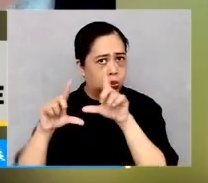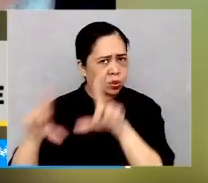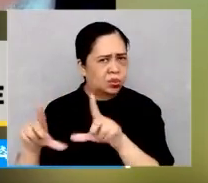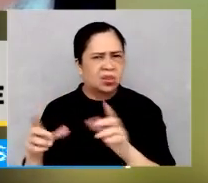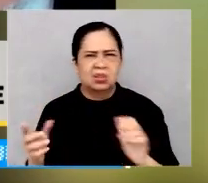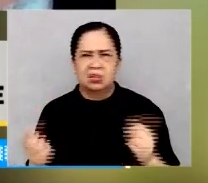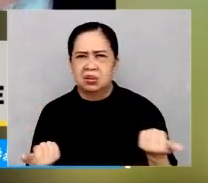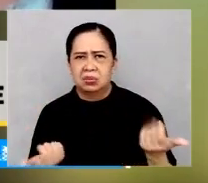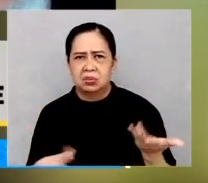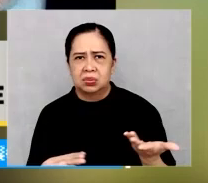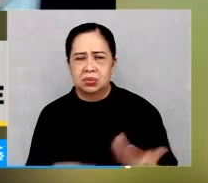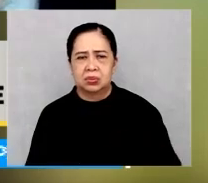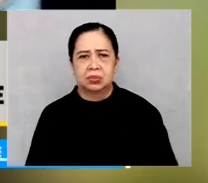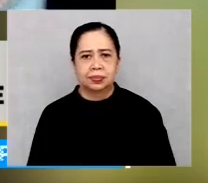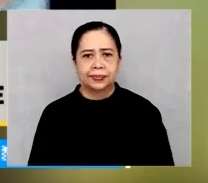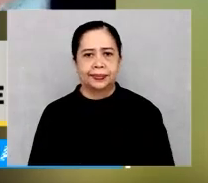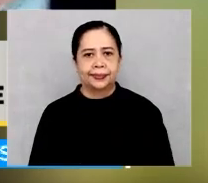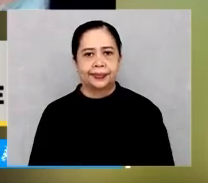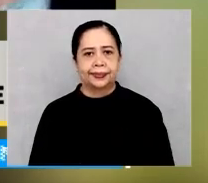yun?